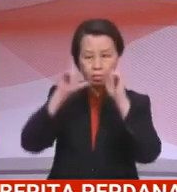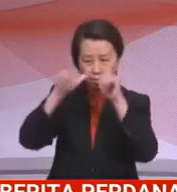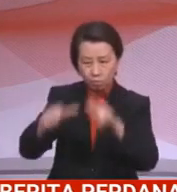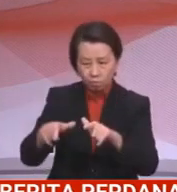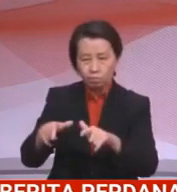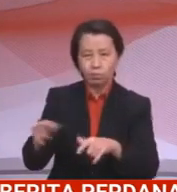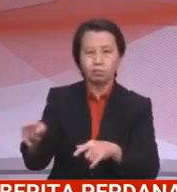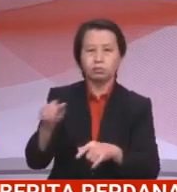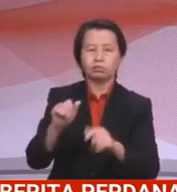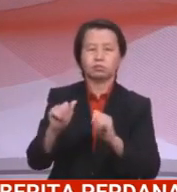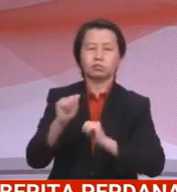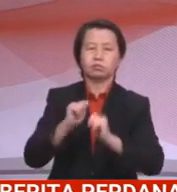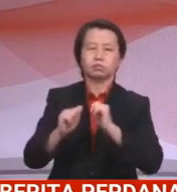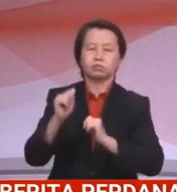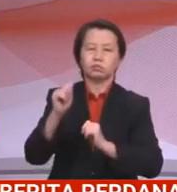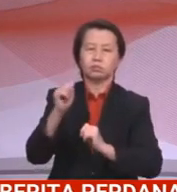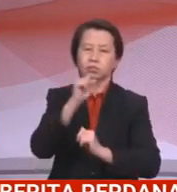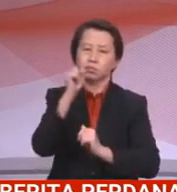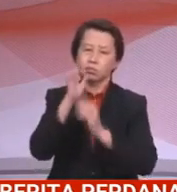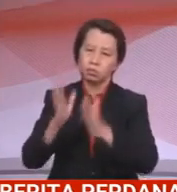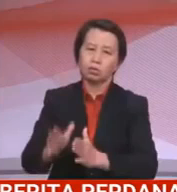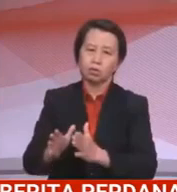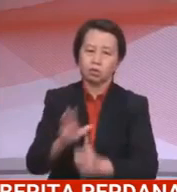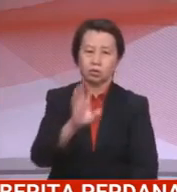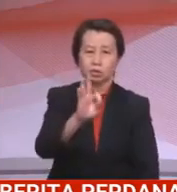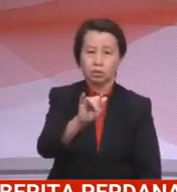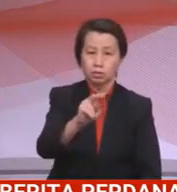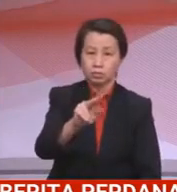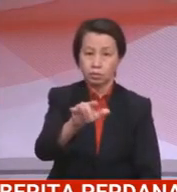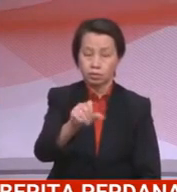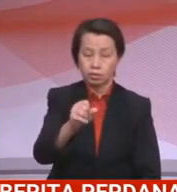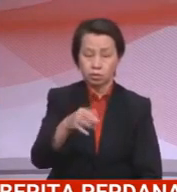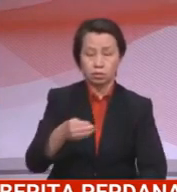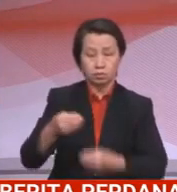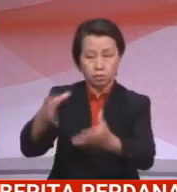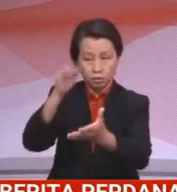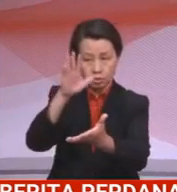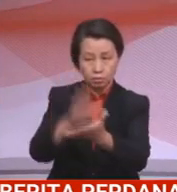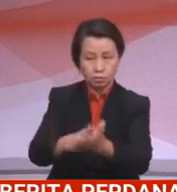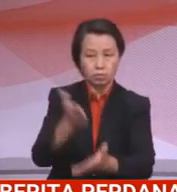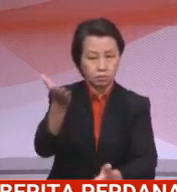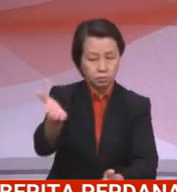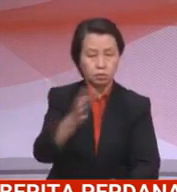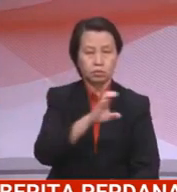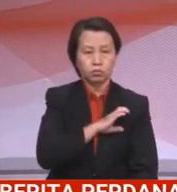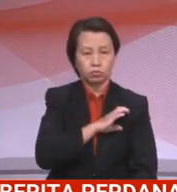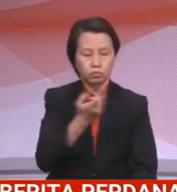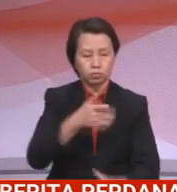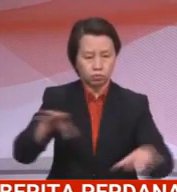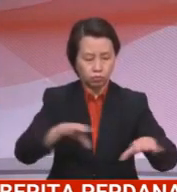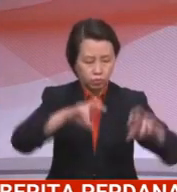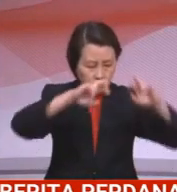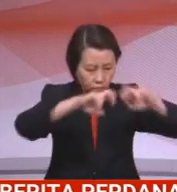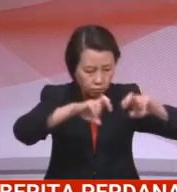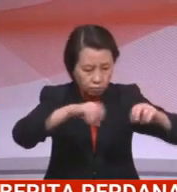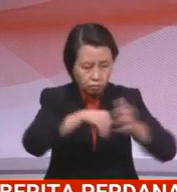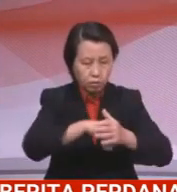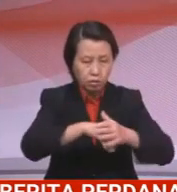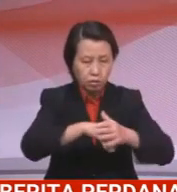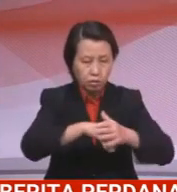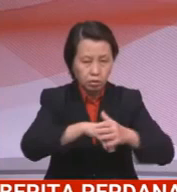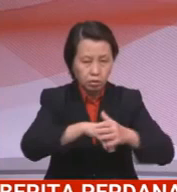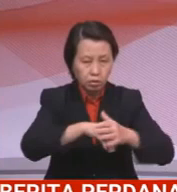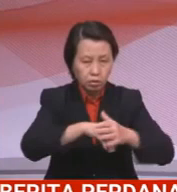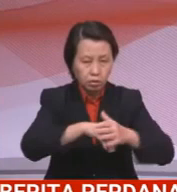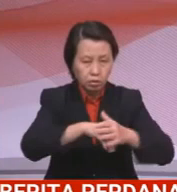credibility penggiat seni hubungan itu finals memberi kepercayaan penuh kepada pihak berkuasa untuk menjalankan tugas pejalan membuat